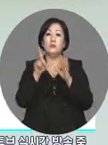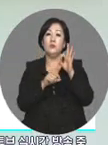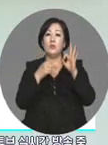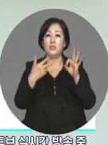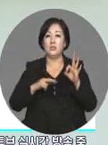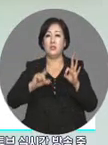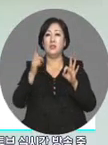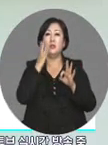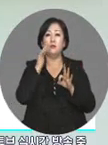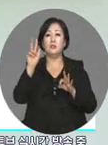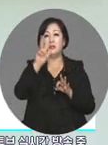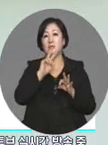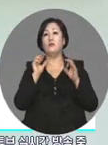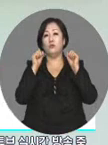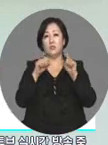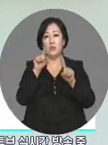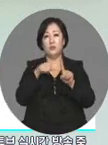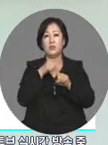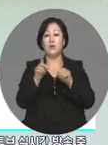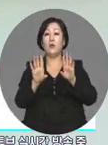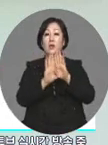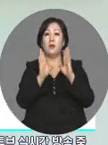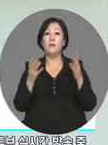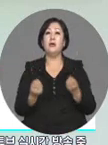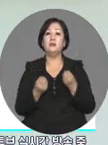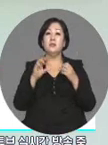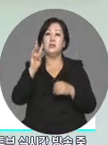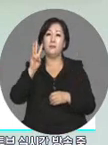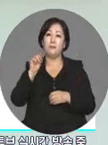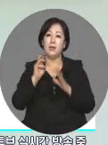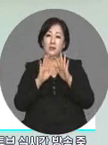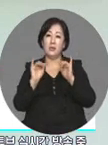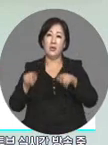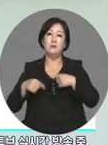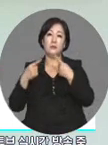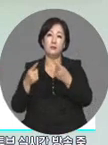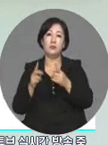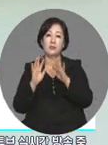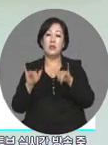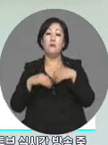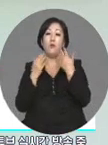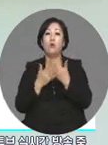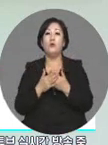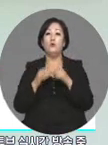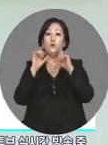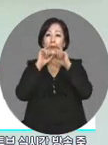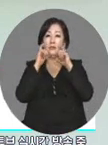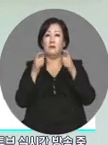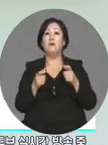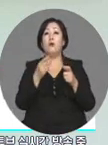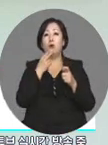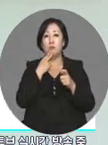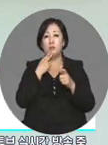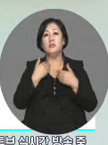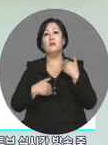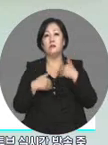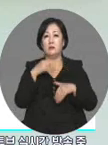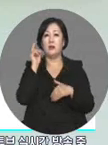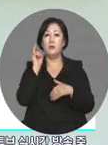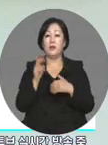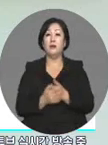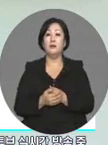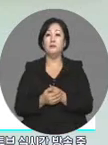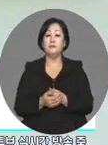7일 울산 전국체전 개막식은 3만여 명의 참석자들이 마스크 없이 즐길 수 있게 됐습니다. 이영남